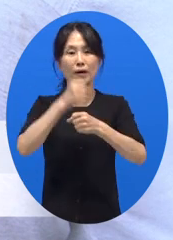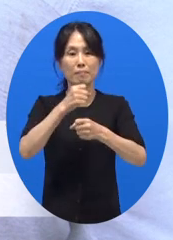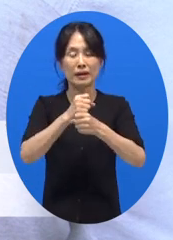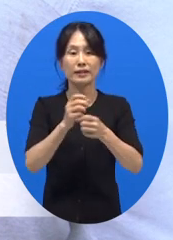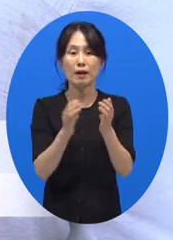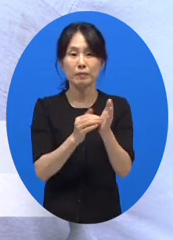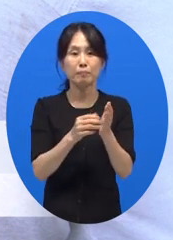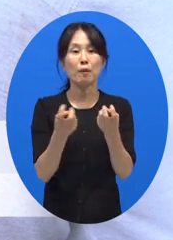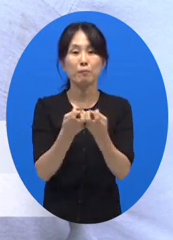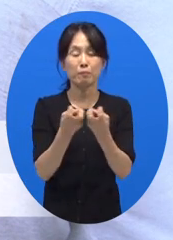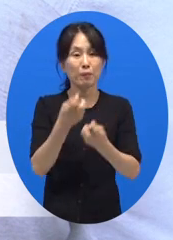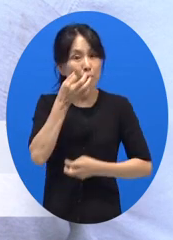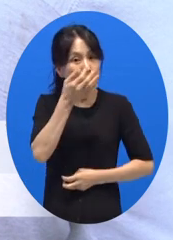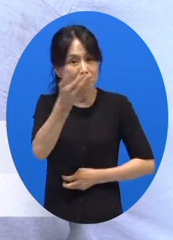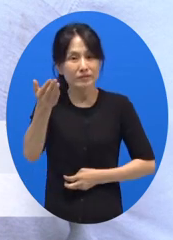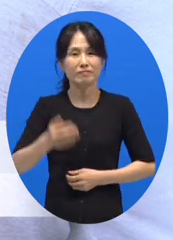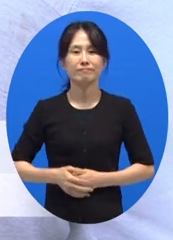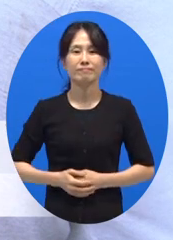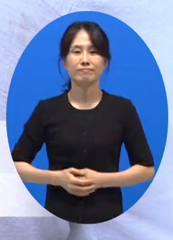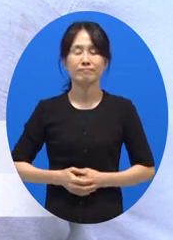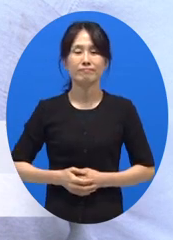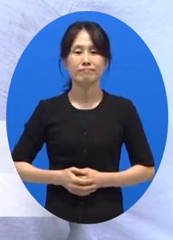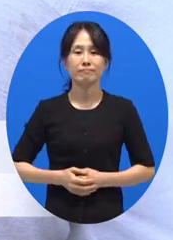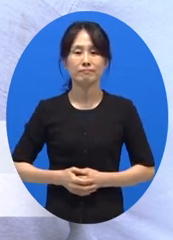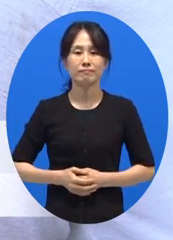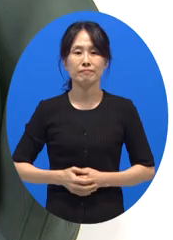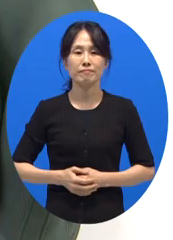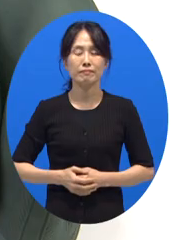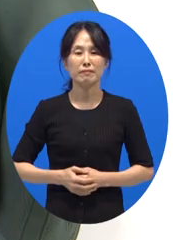신발을 만들어낸 창업 성공의 비결을 알아봤습니다.